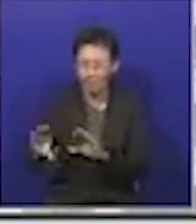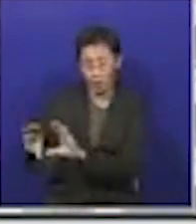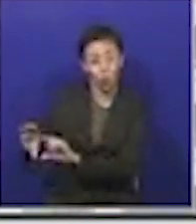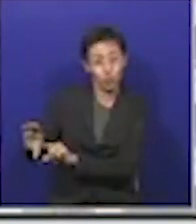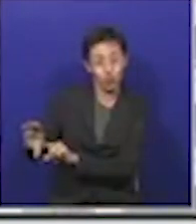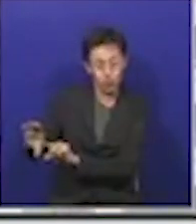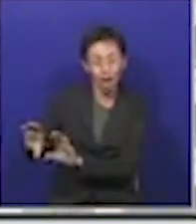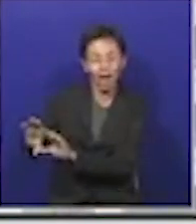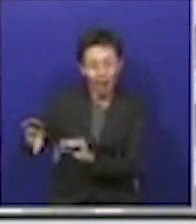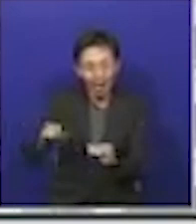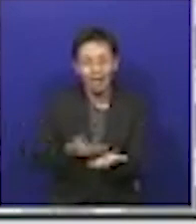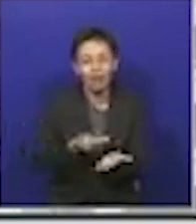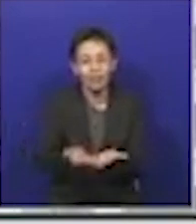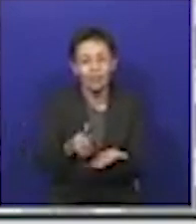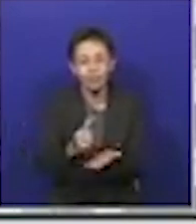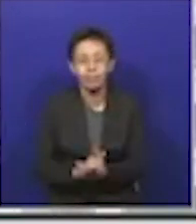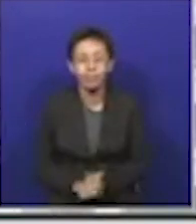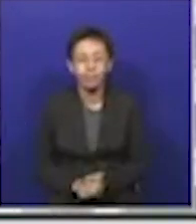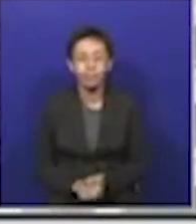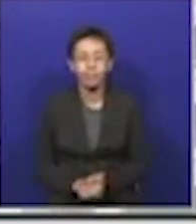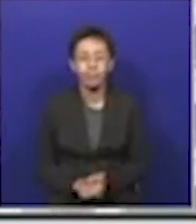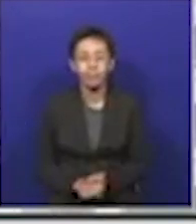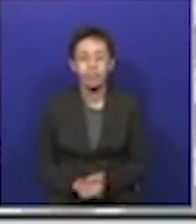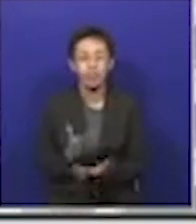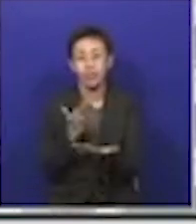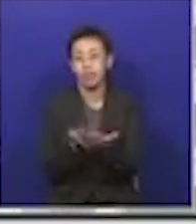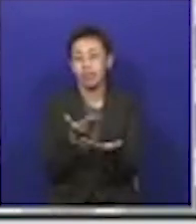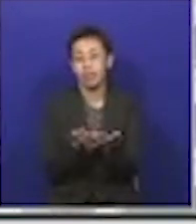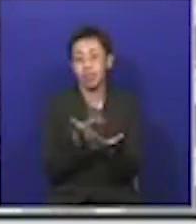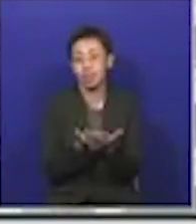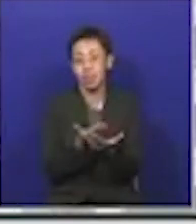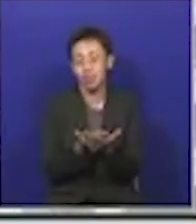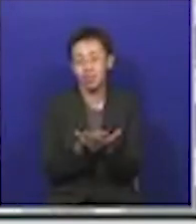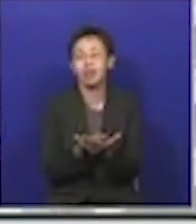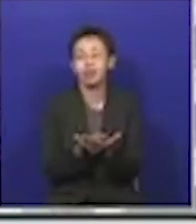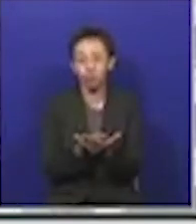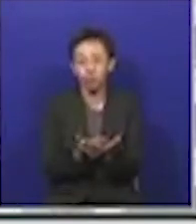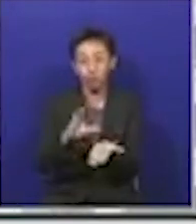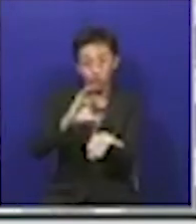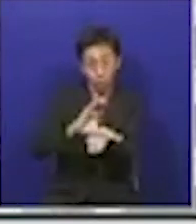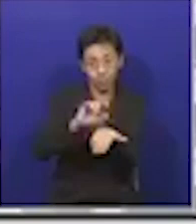คราวนี้ย้อนกลับไปอีกฮะท่านไปดูนะวงเงินจะไม่แตะเลยไม่ได้ฮะ